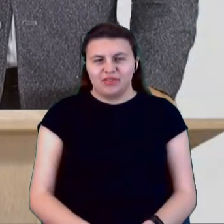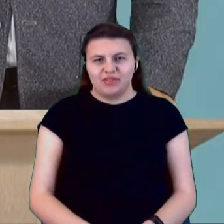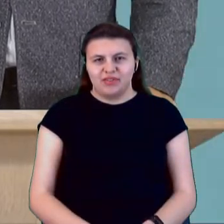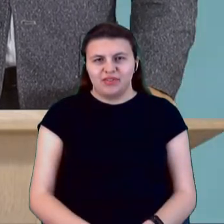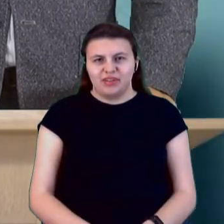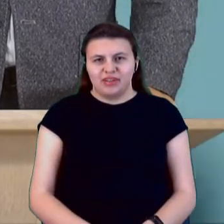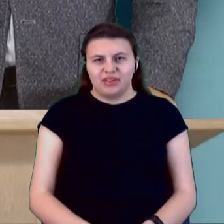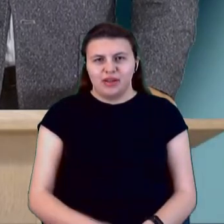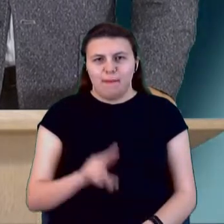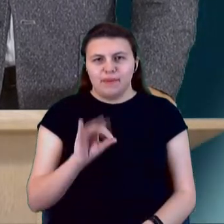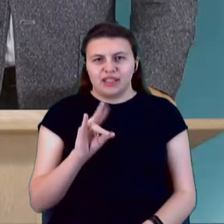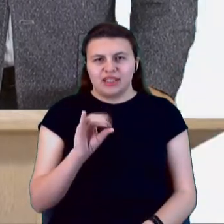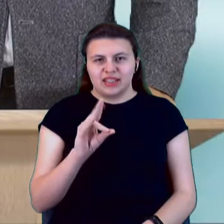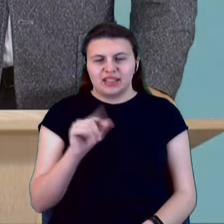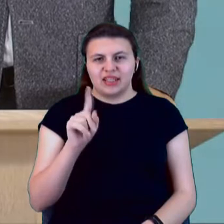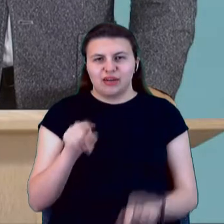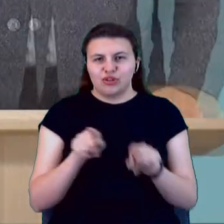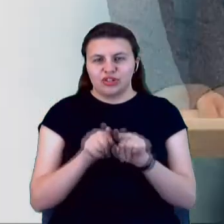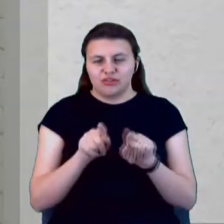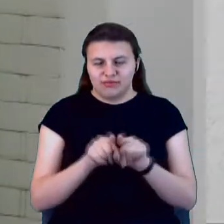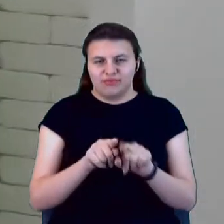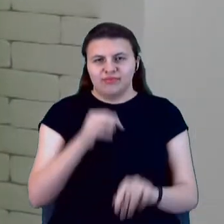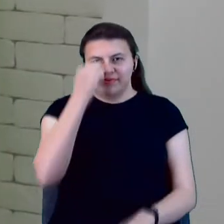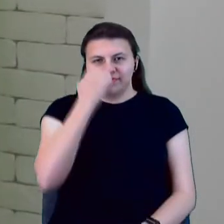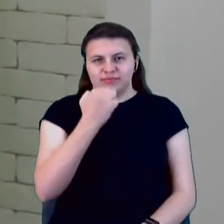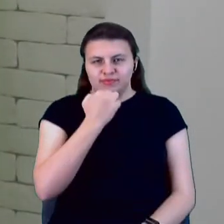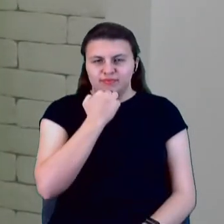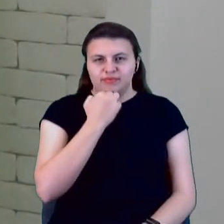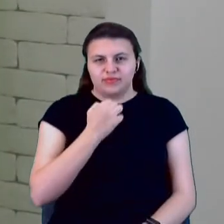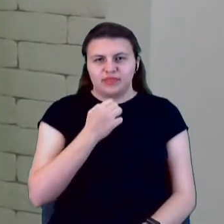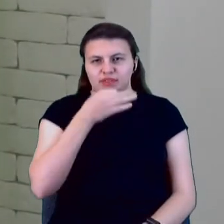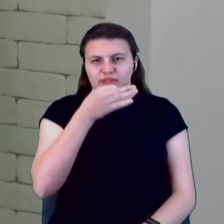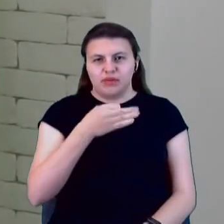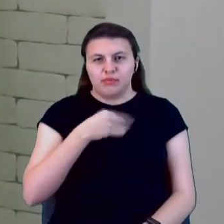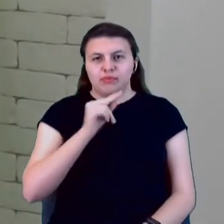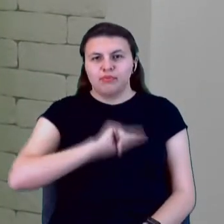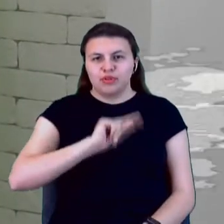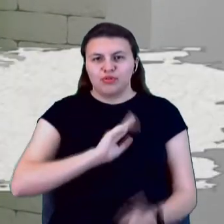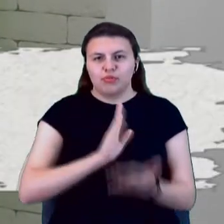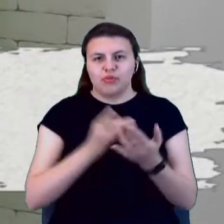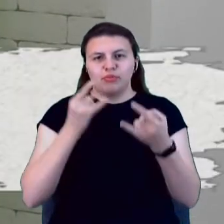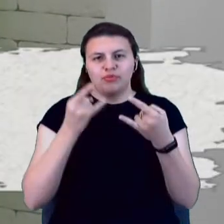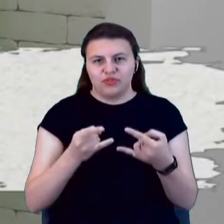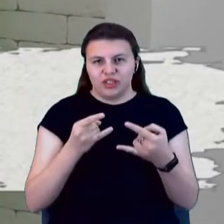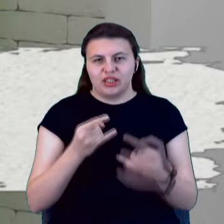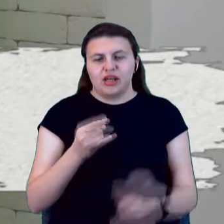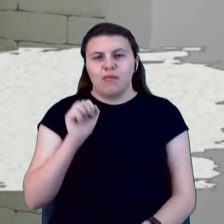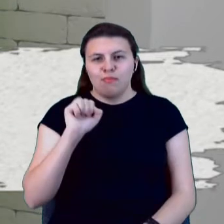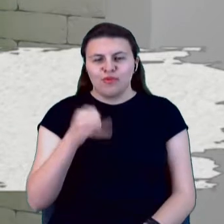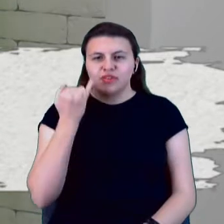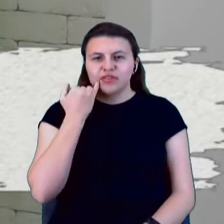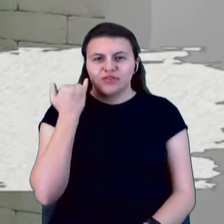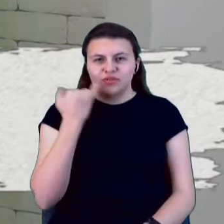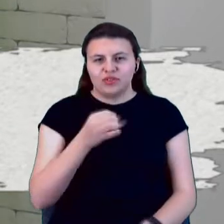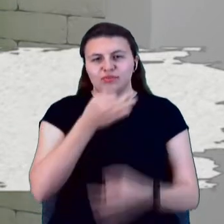Пане Денисе, дякую вам також за відповідь. Нагадаю, між іншим, нашим глядачам, що ми працюємо в прямому ефірі. Ви також можете долучитись в будь-який момент до нашої